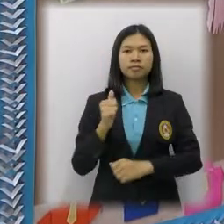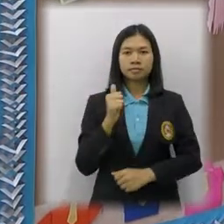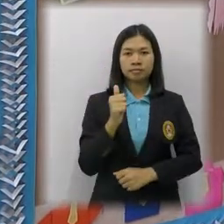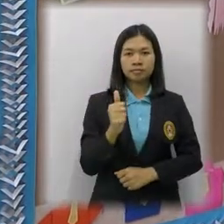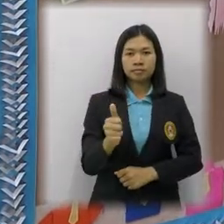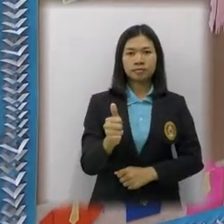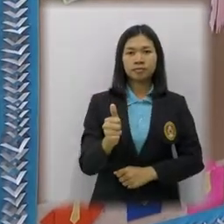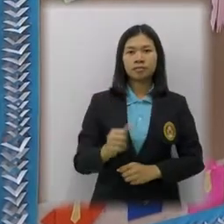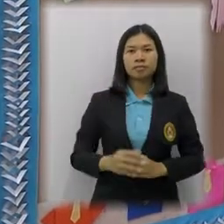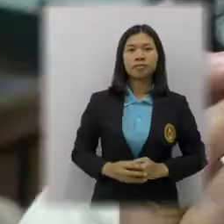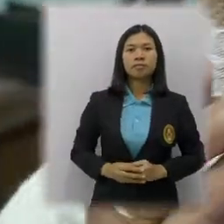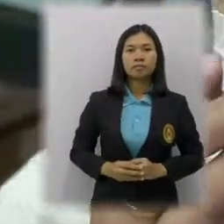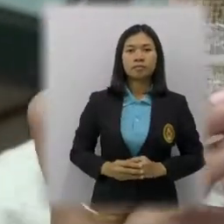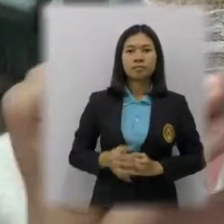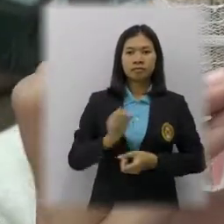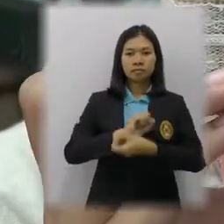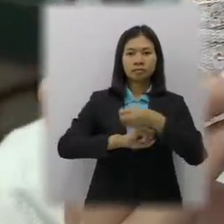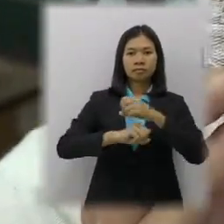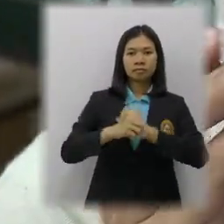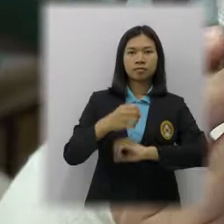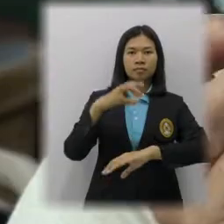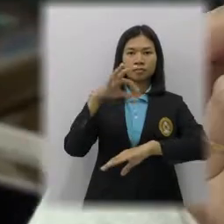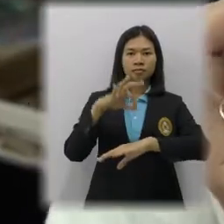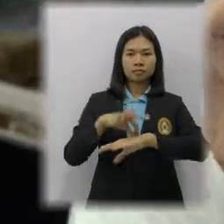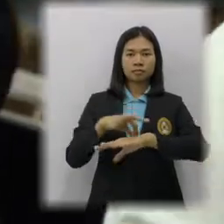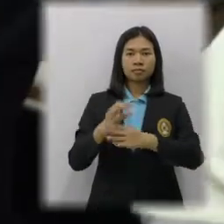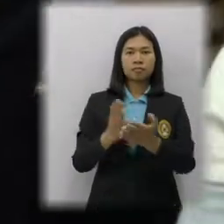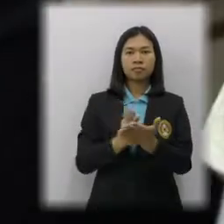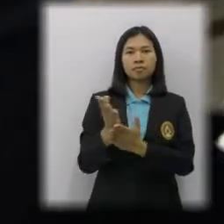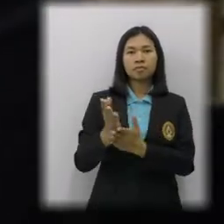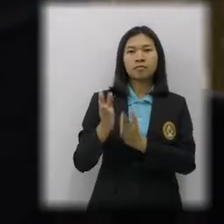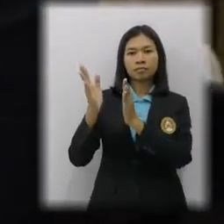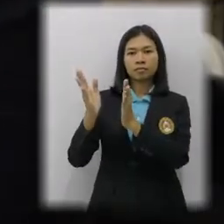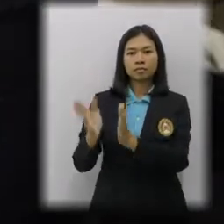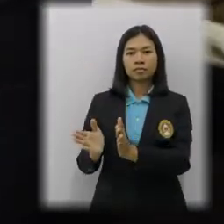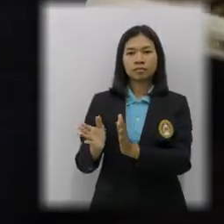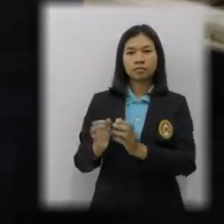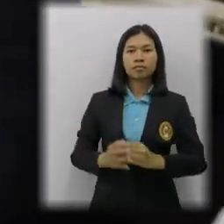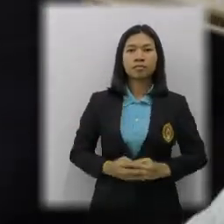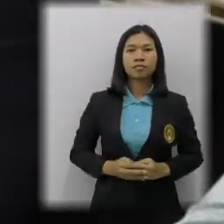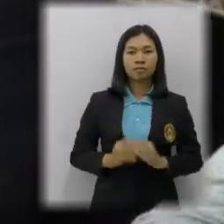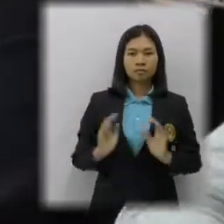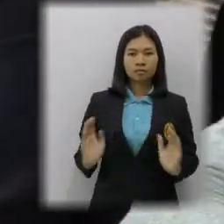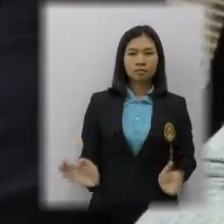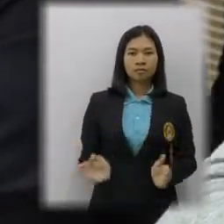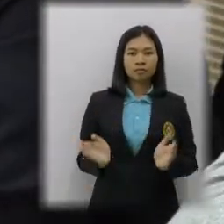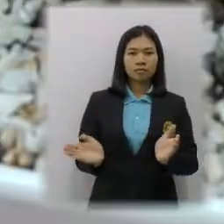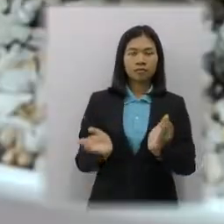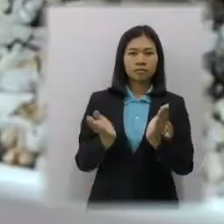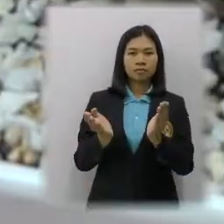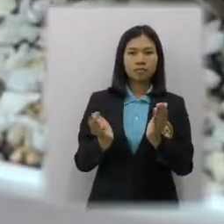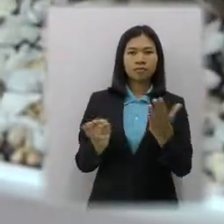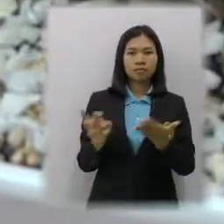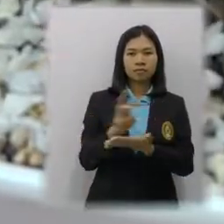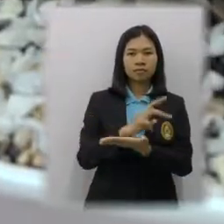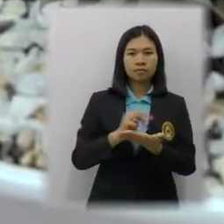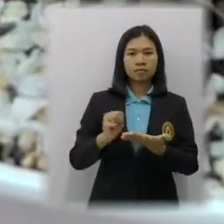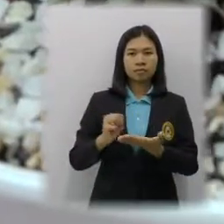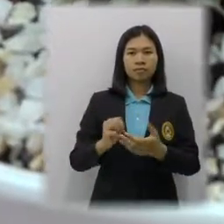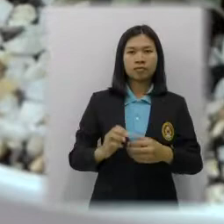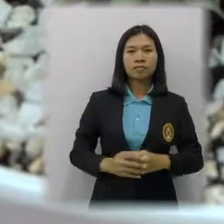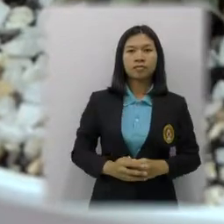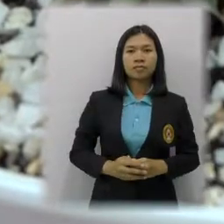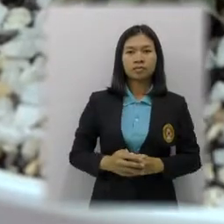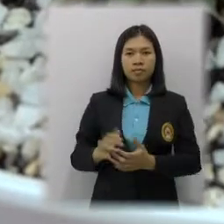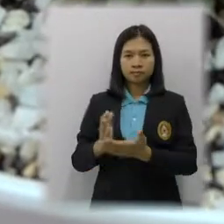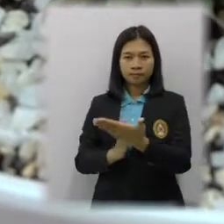ถและสมรรถนะที่เหมาะสมกับการปฏิบัติงานในตำแหน่งและสายงานของแต่ละบุคคลเพื่อผลักดันประเด็นยุทธศาสตร์ของมหาวิ